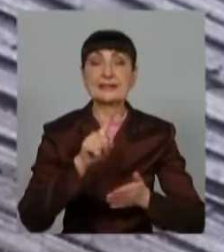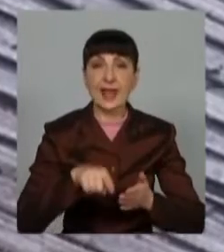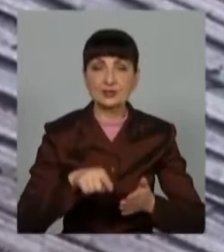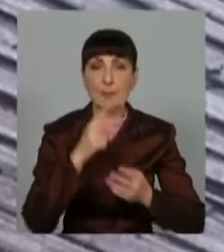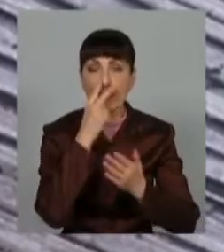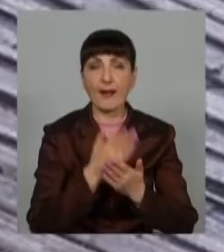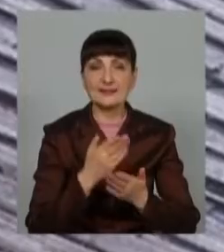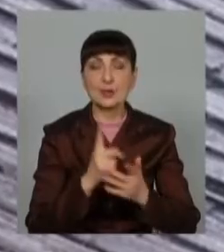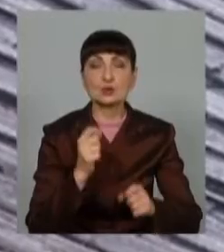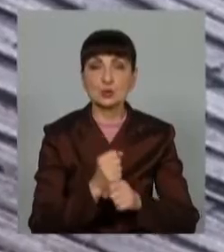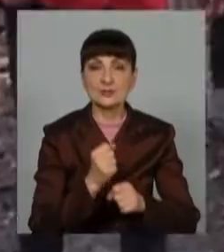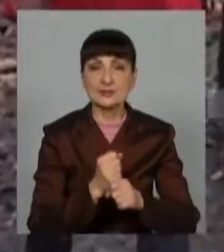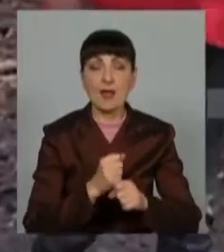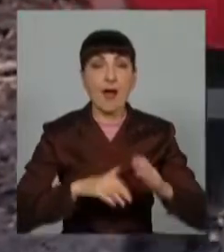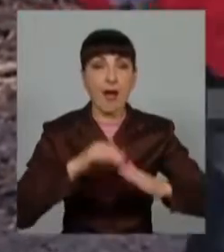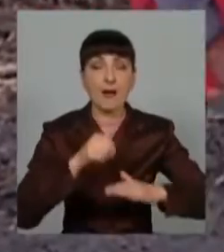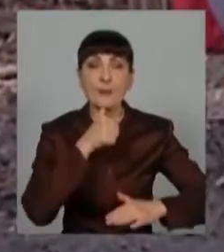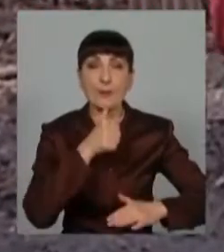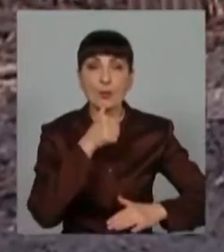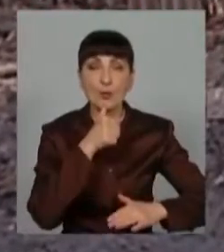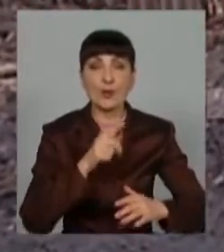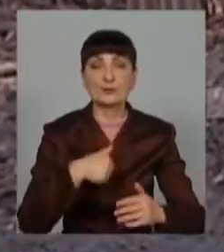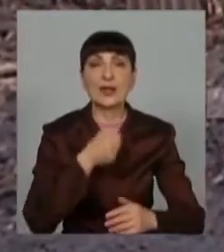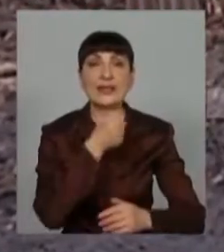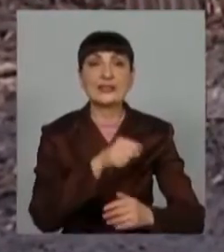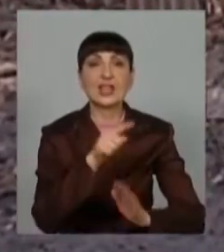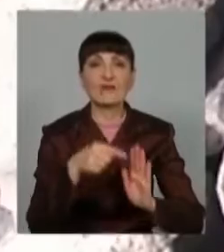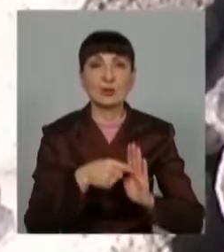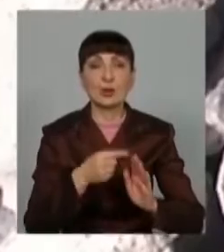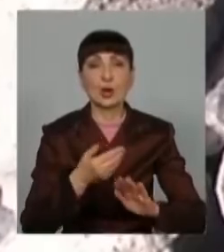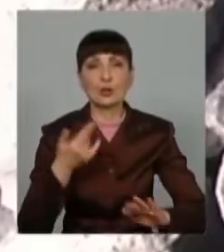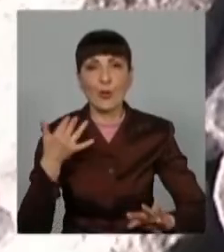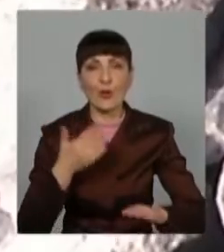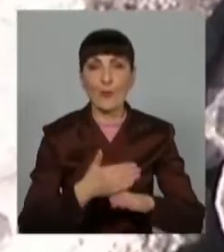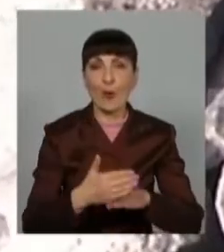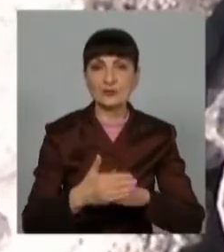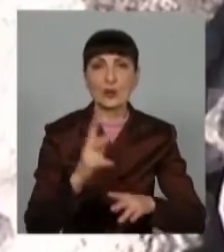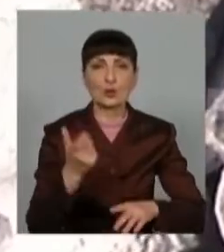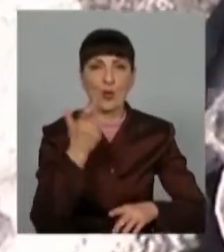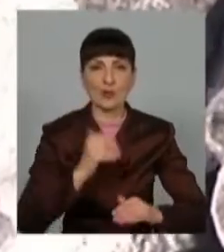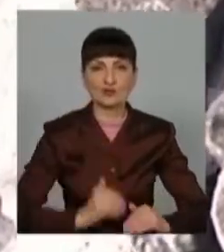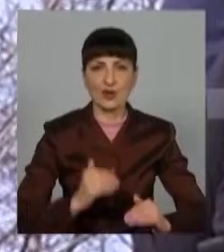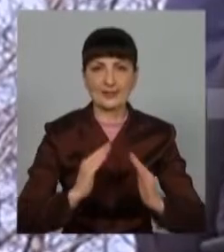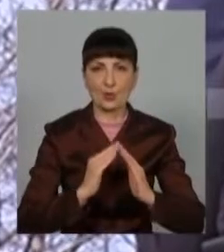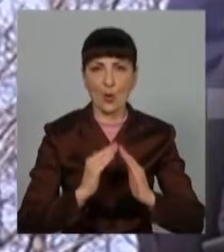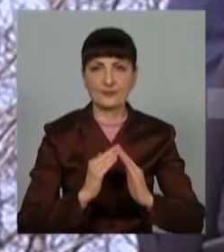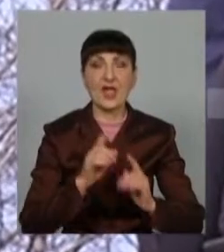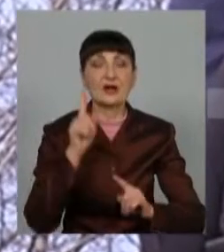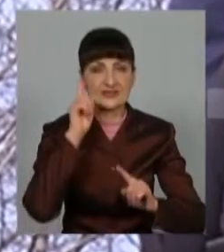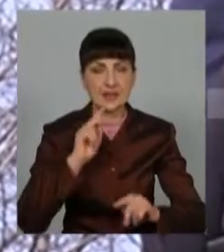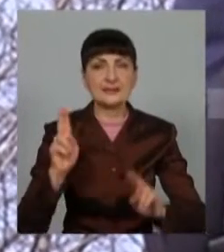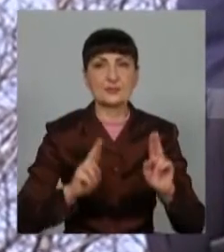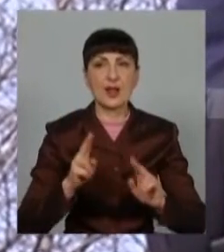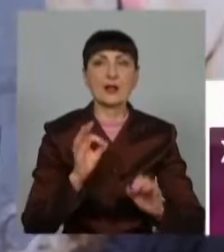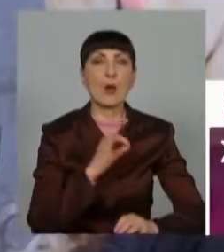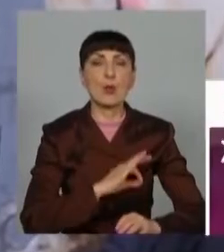наглядно показали. Ну а в качестве эксперимента мы решили записать интервью до и после у владельцев частных домов. Знаете ли вы правила, вот как